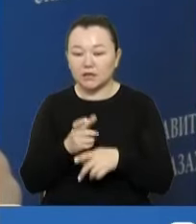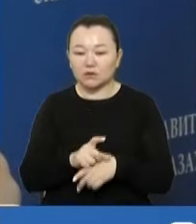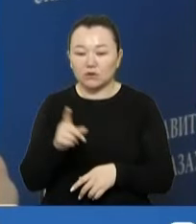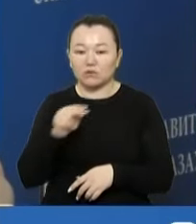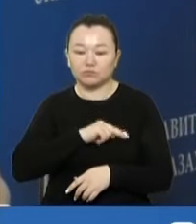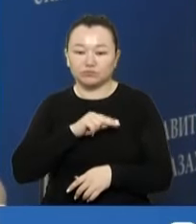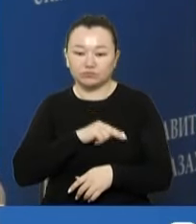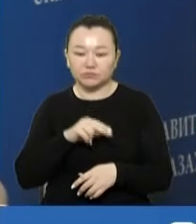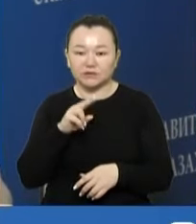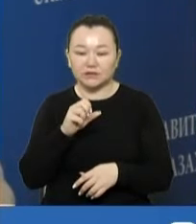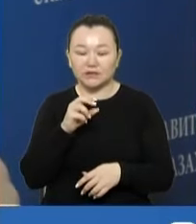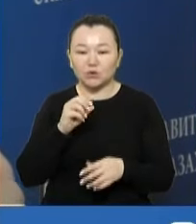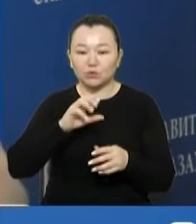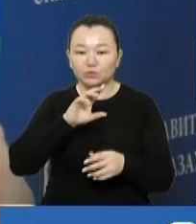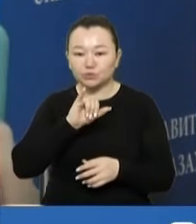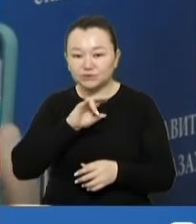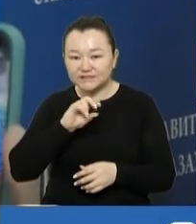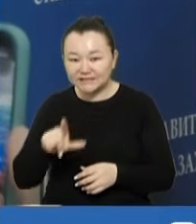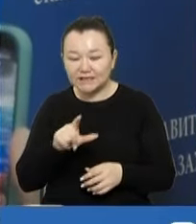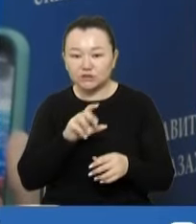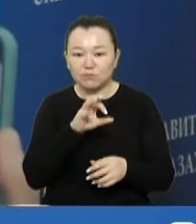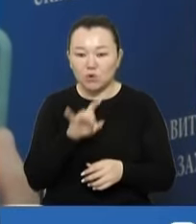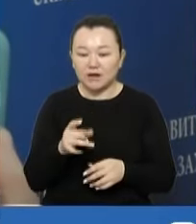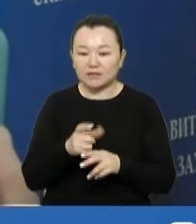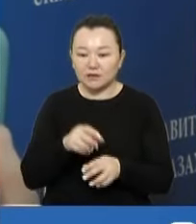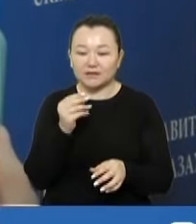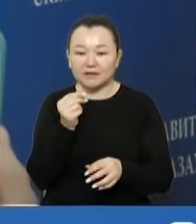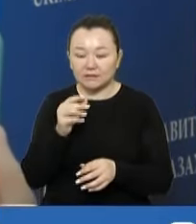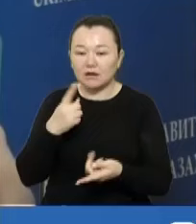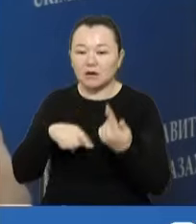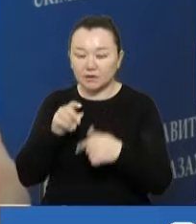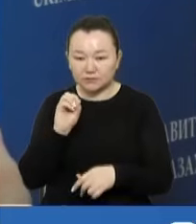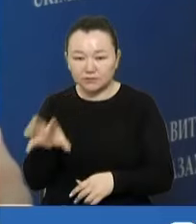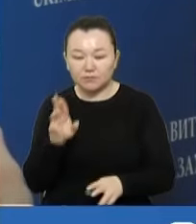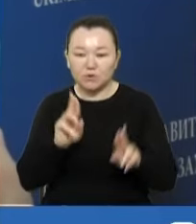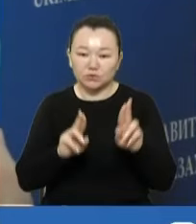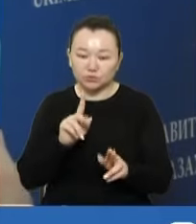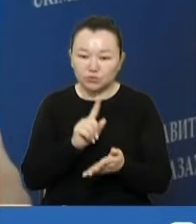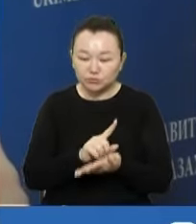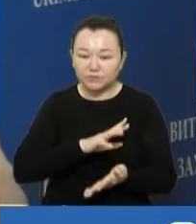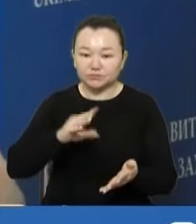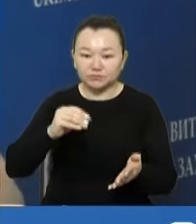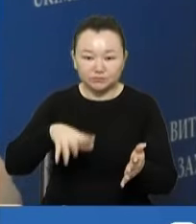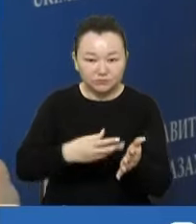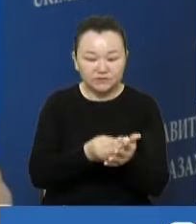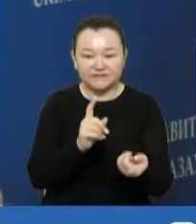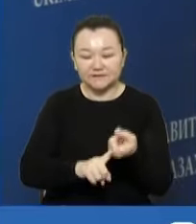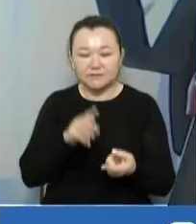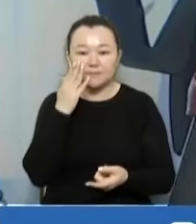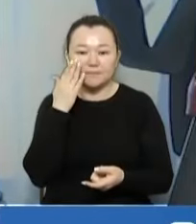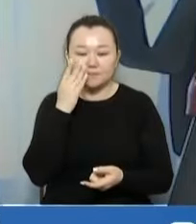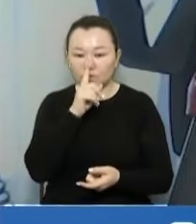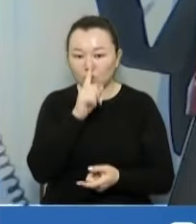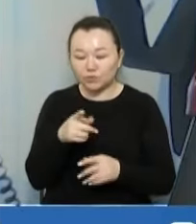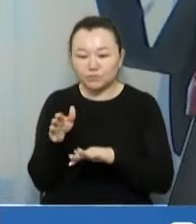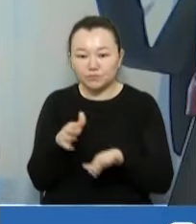жарату алымы кері қайтарылады. Бұл норма кодексте қарастырылған, бірақ тәртіп сақталуға тиіс, яғни төлем жасалған сәттен бастап шамамен бір жыл